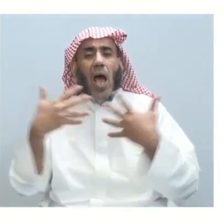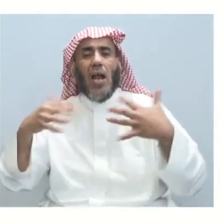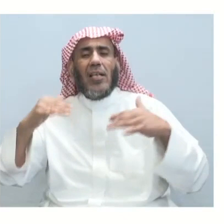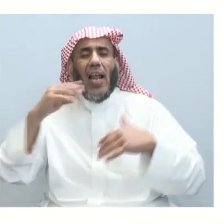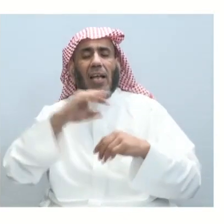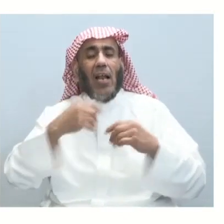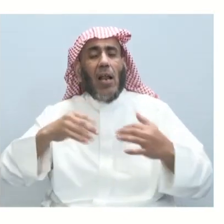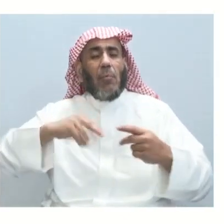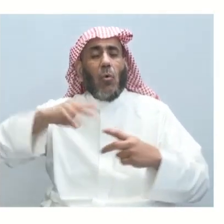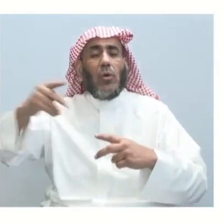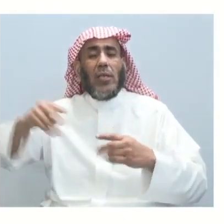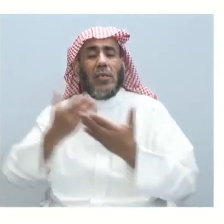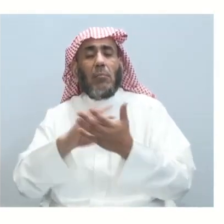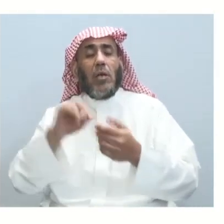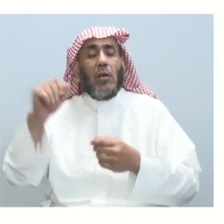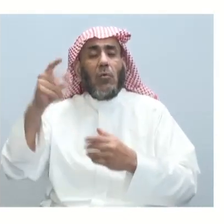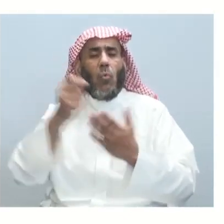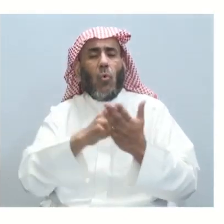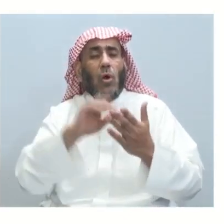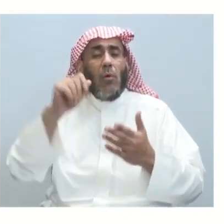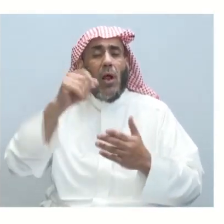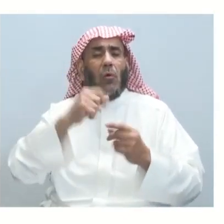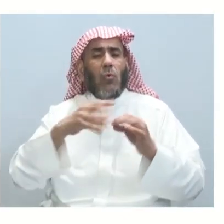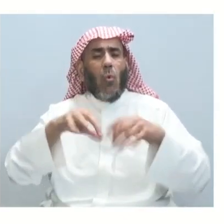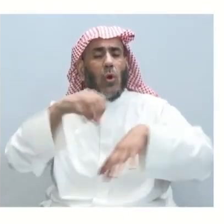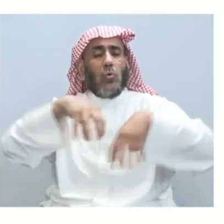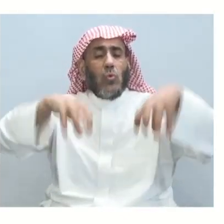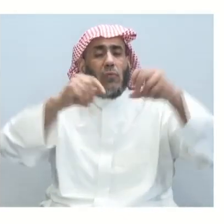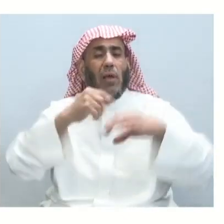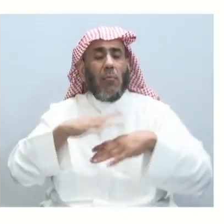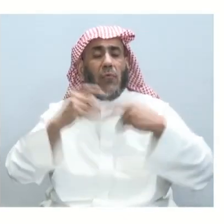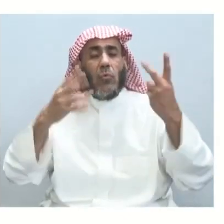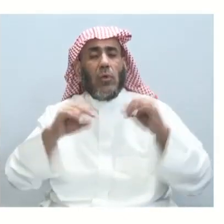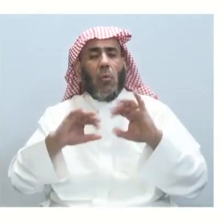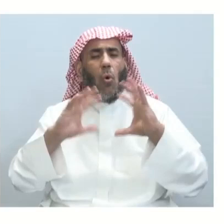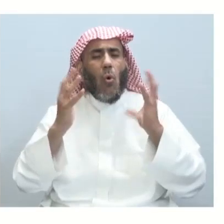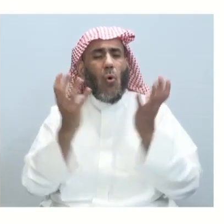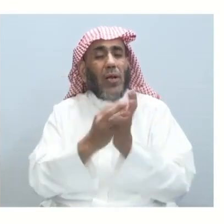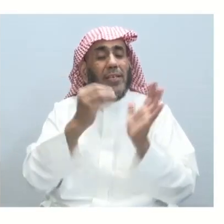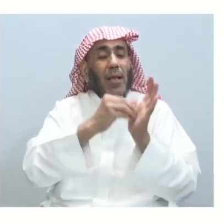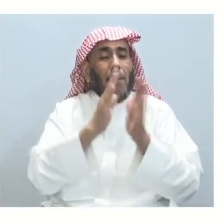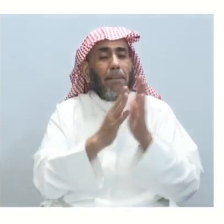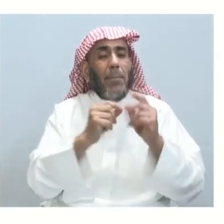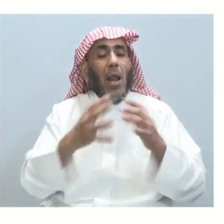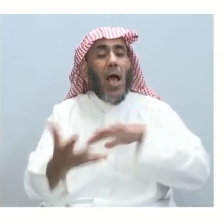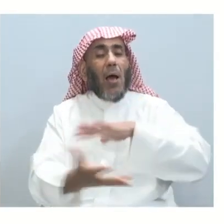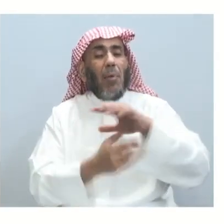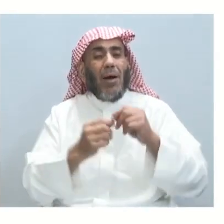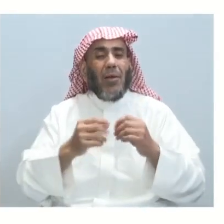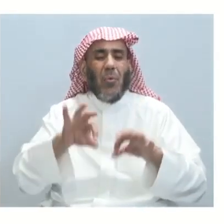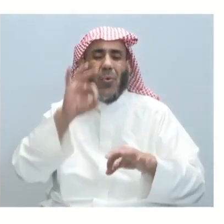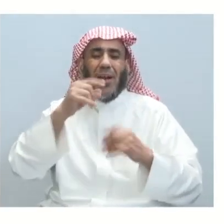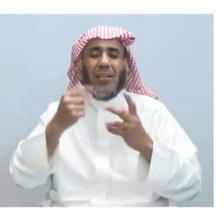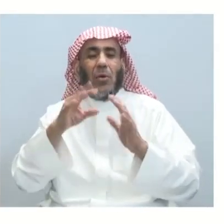العربي وترجمه للشعراء والمغنين ووصف القصور وما فيها من فنون واداب كما حفل او الكتاب بالاخبار والنوادر